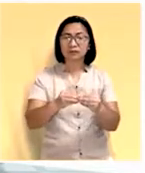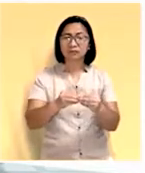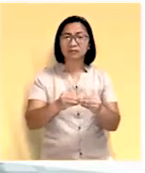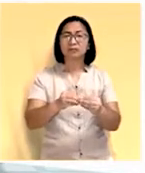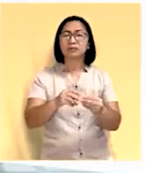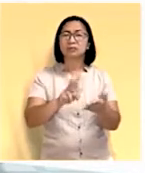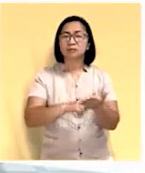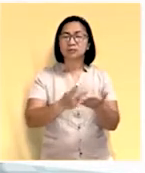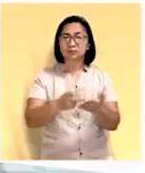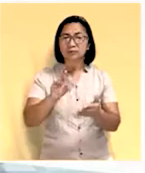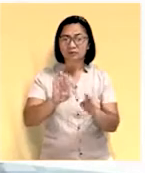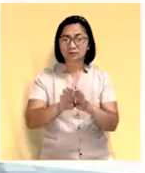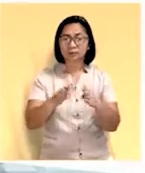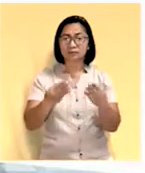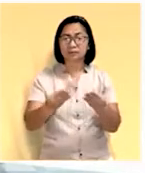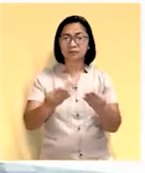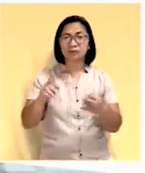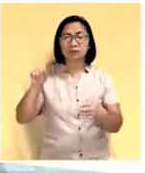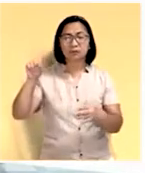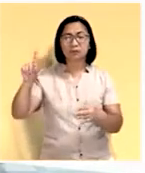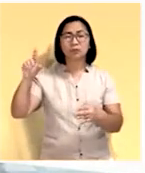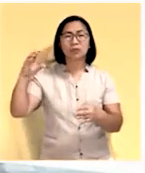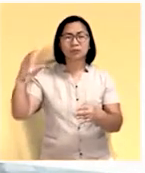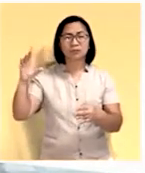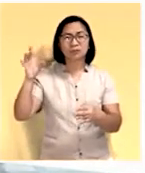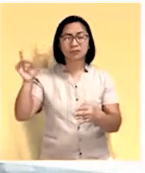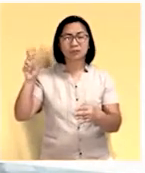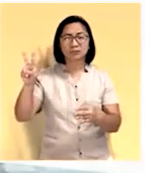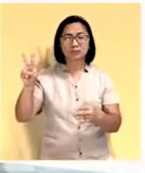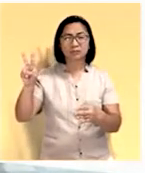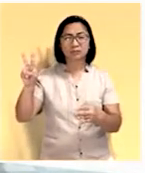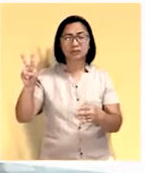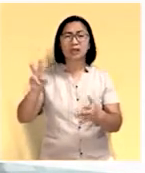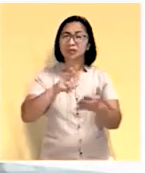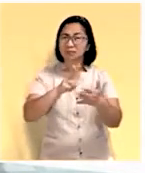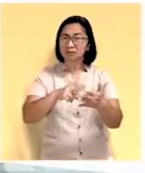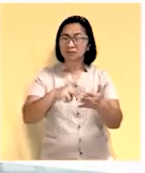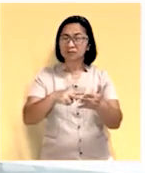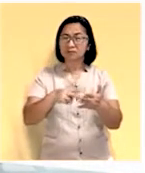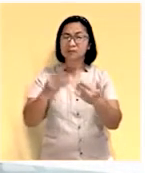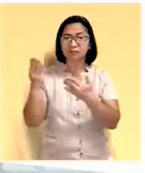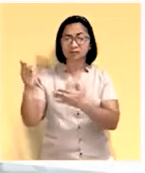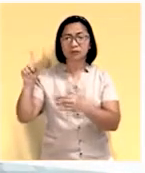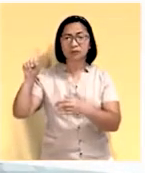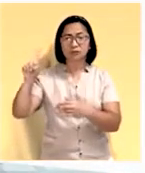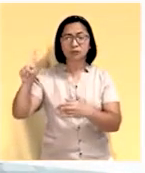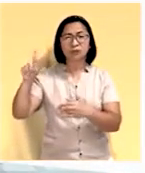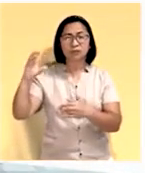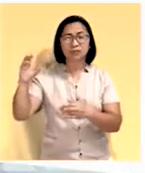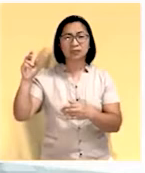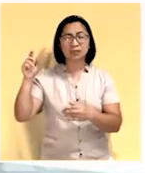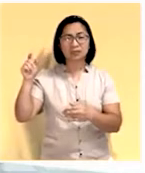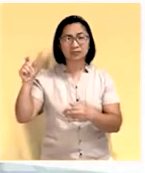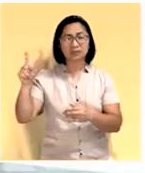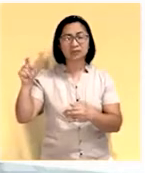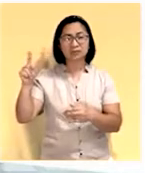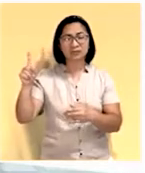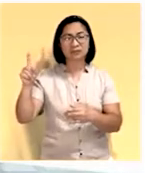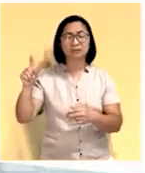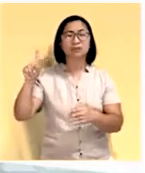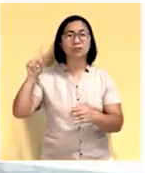ay 182 at ang nabasa ko na po ay 111. 182